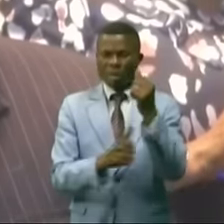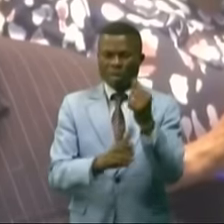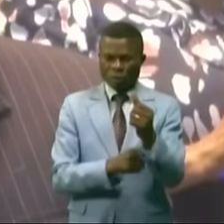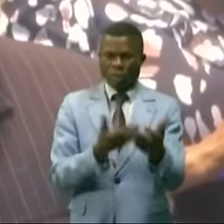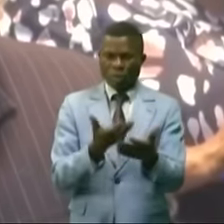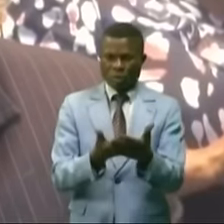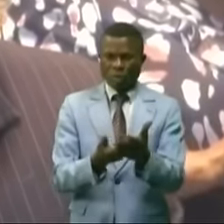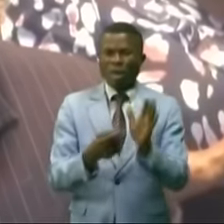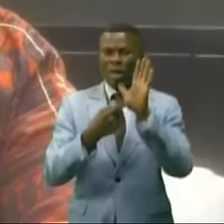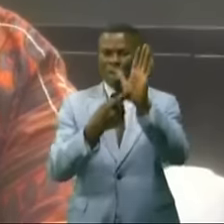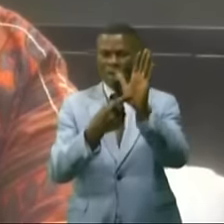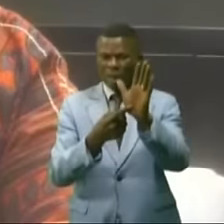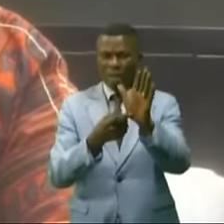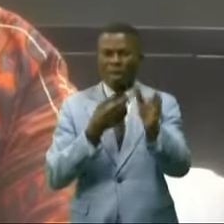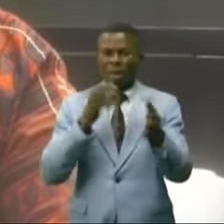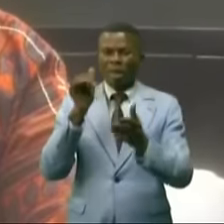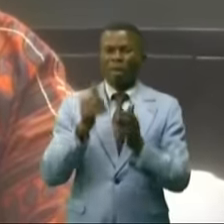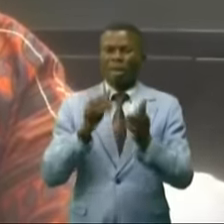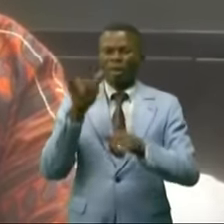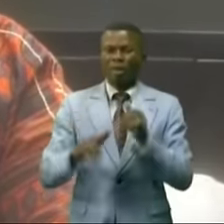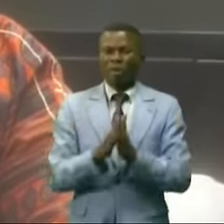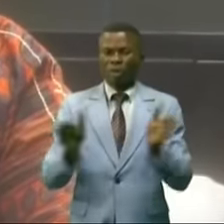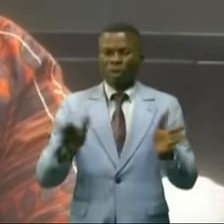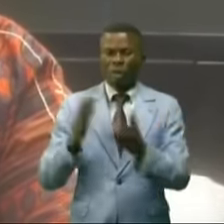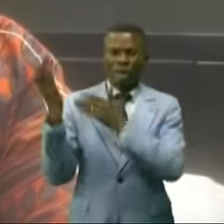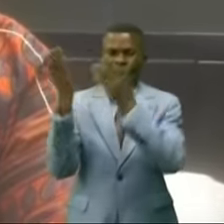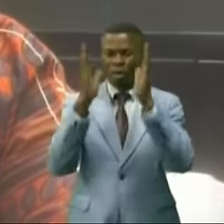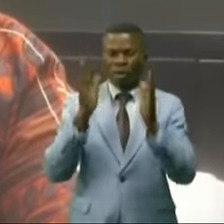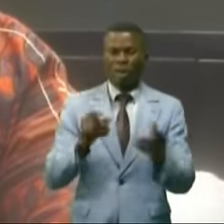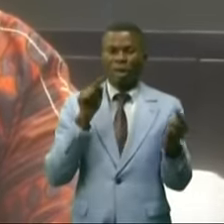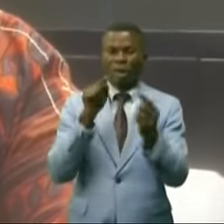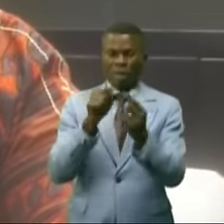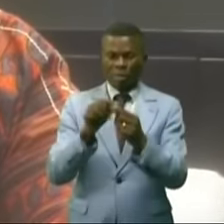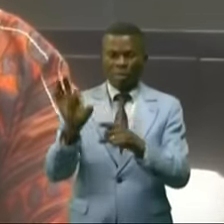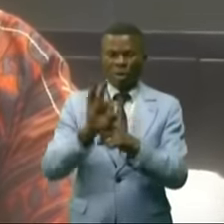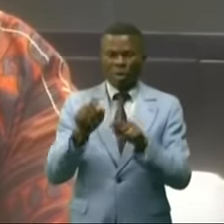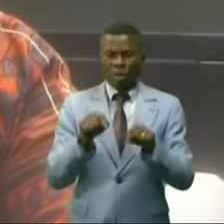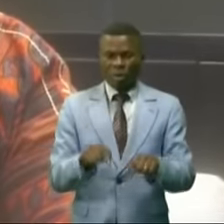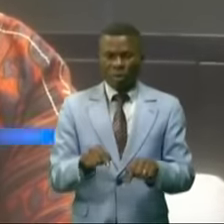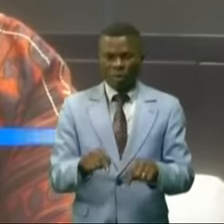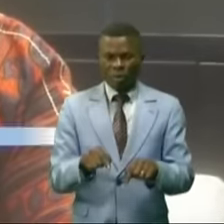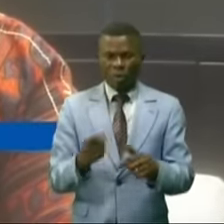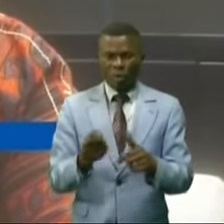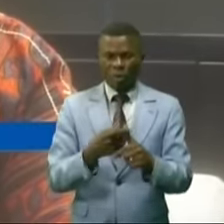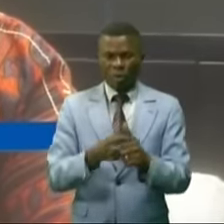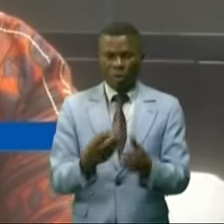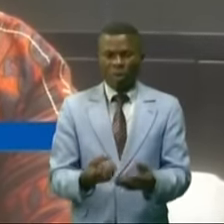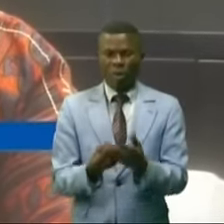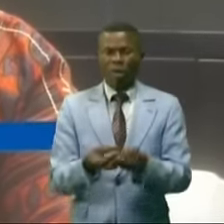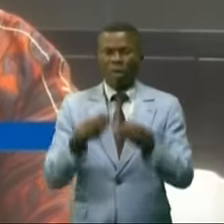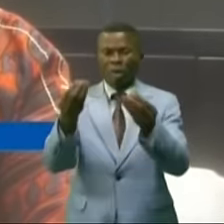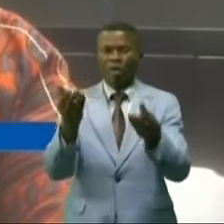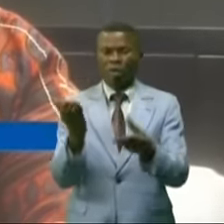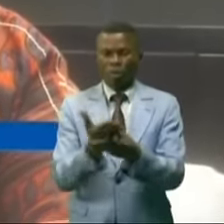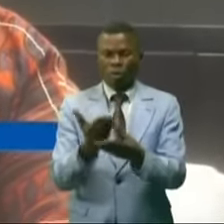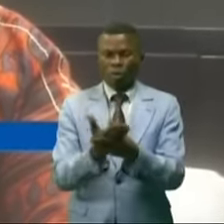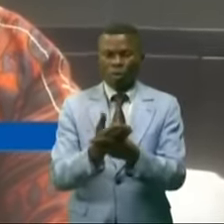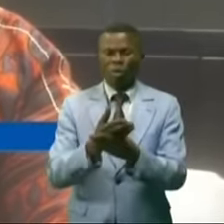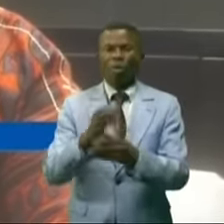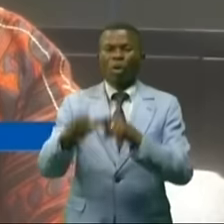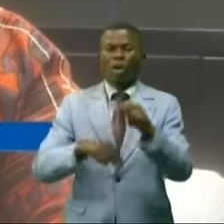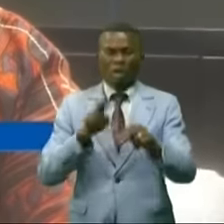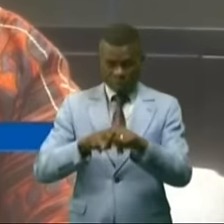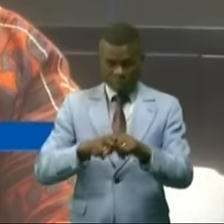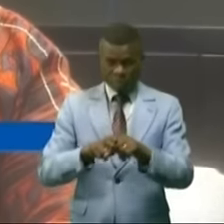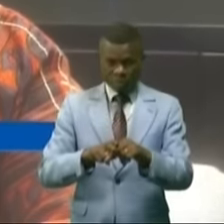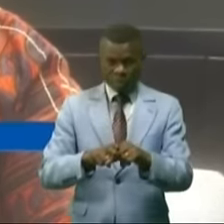la représentante du secrétaire général au commerce. L'objectif de cet atelier est de produire une feuille de route nationale qui